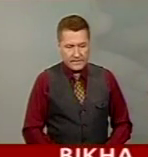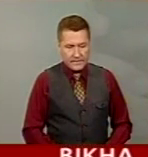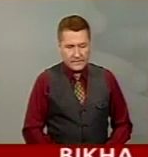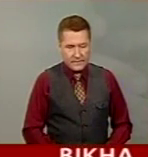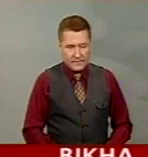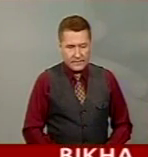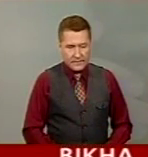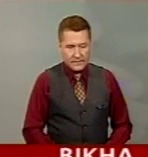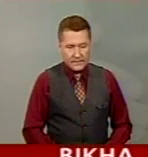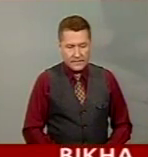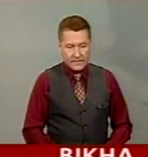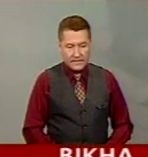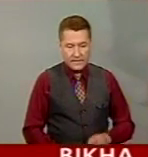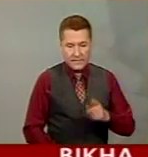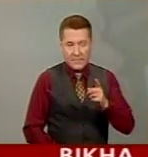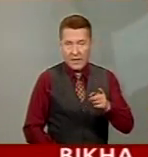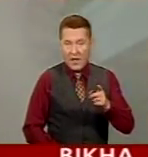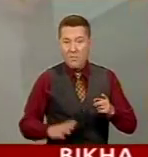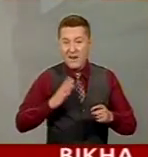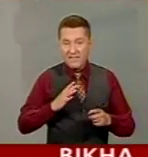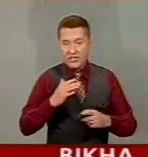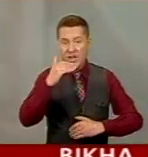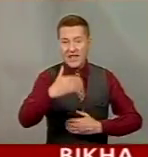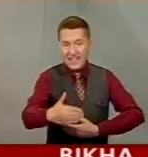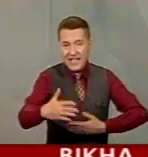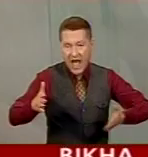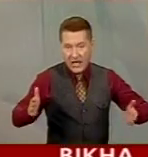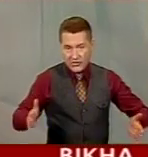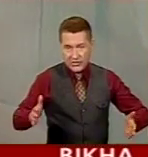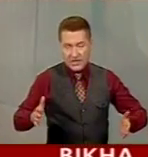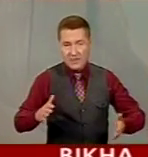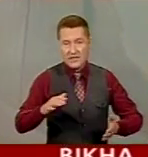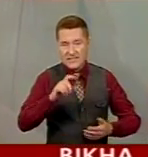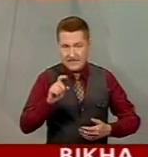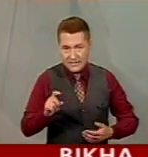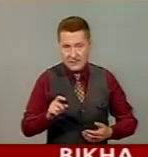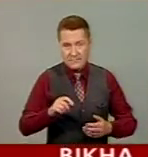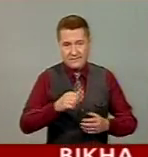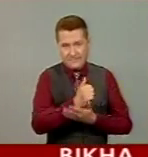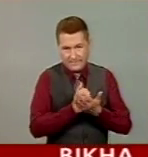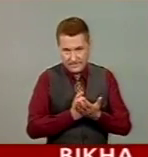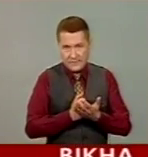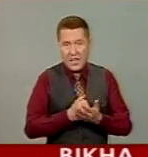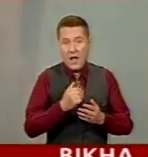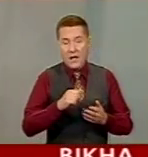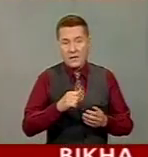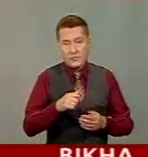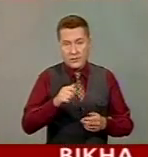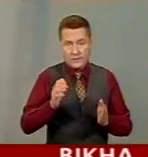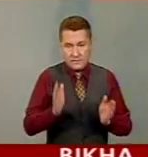Дві шпуги, от ласточкін хвіст, от вона така от проста класична дошка для написання ікон. Це кришка